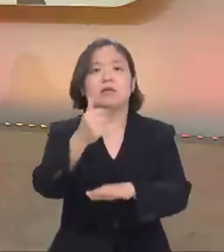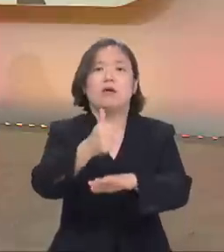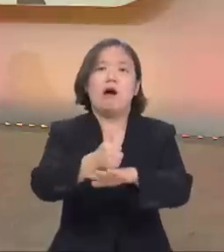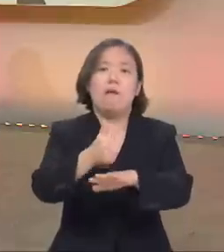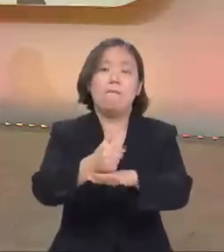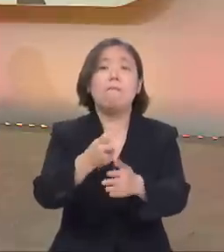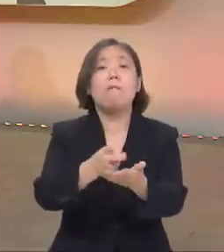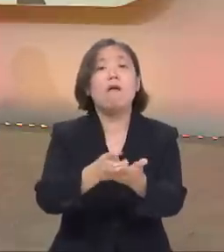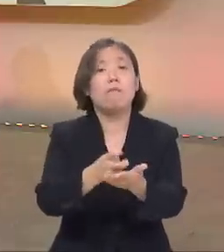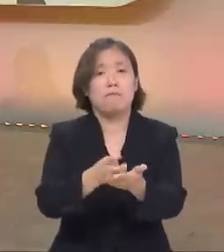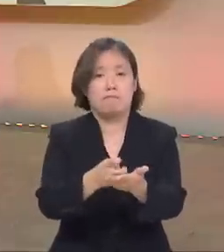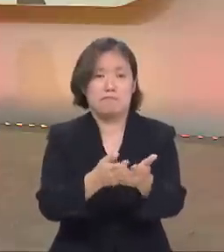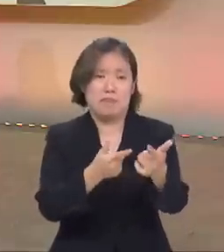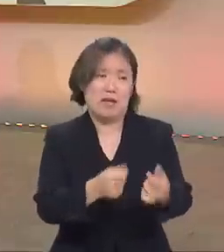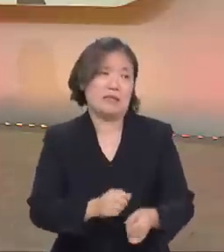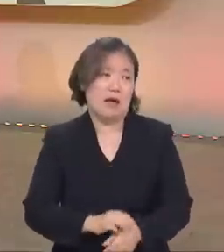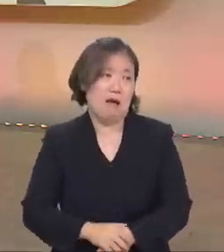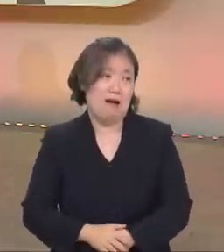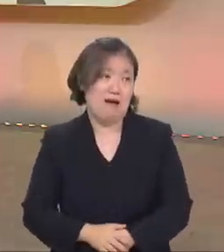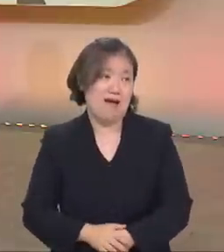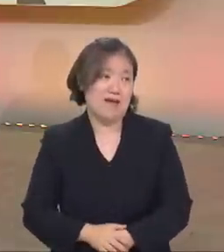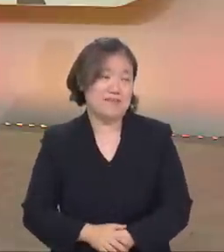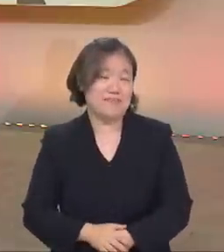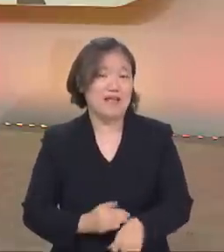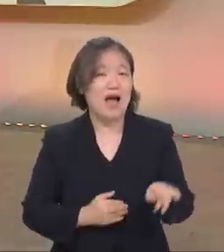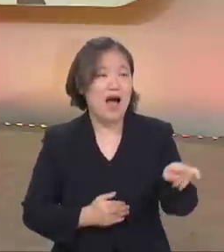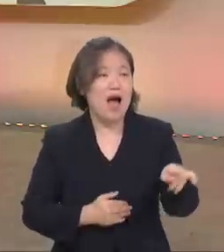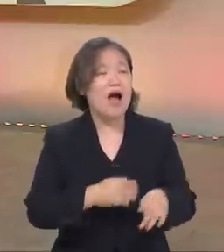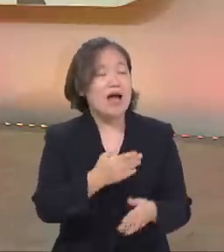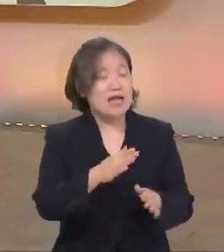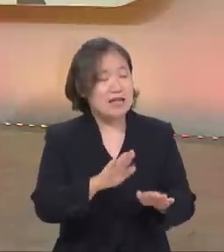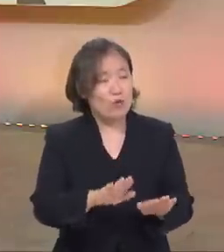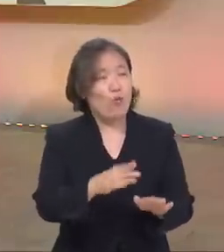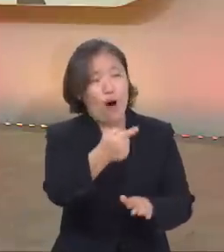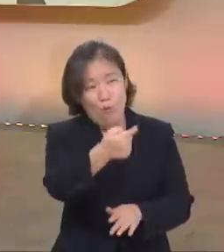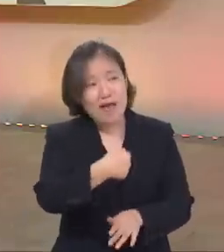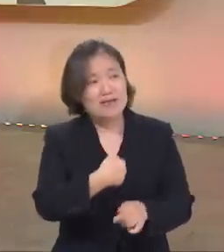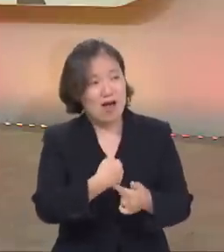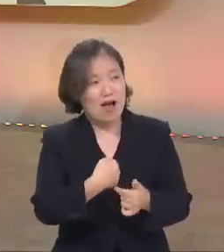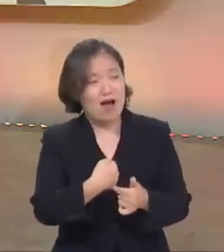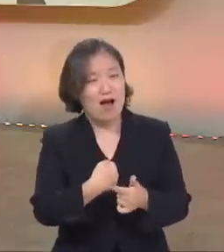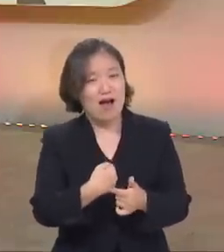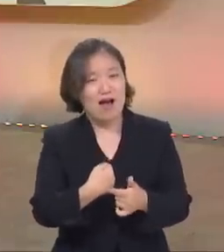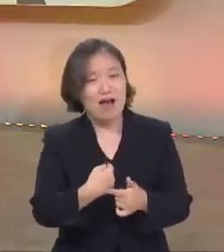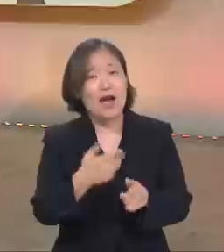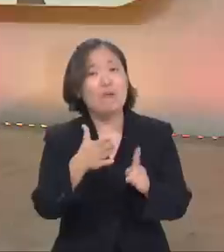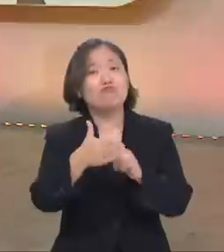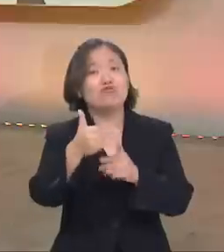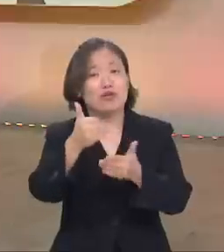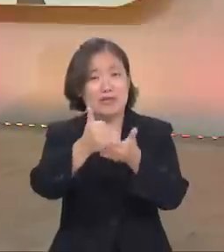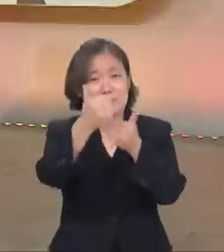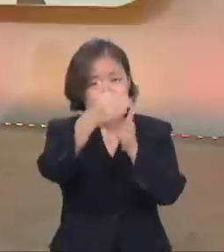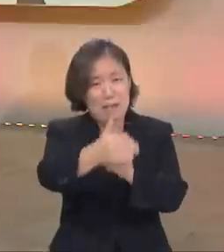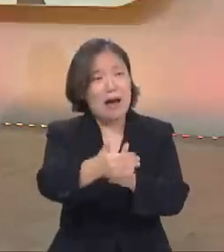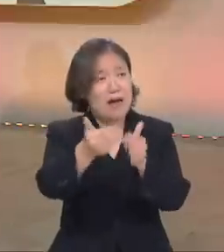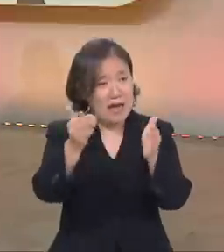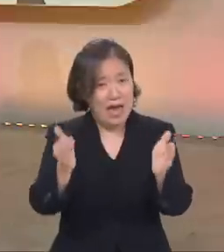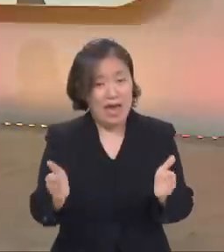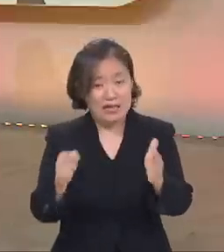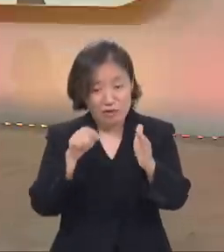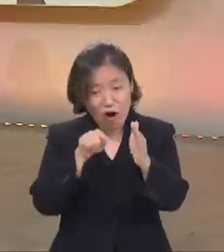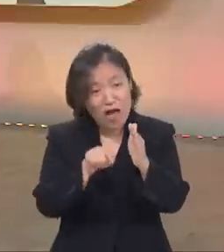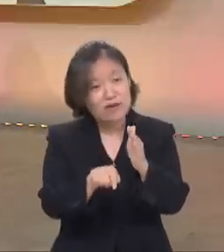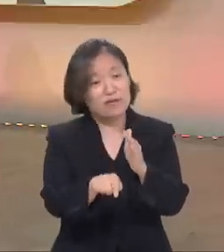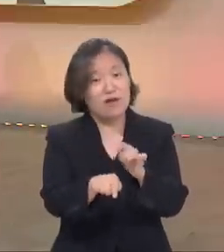보살님 유황 오셨으니까 법당에 들어가셔서 법당에 들어가셔서